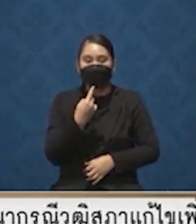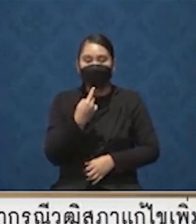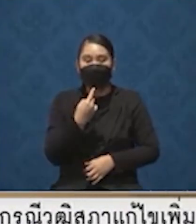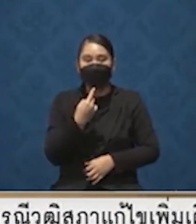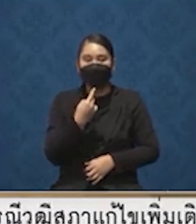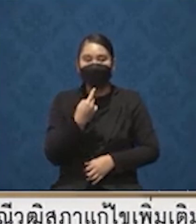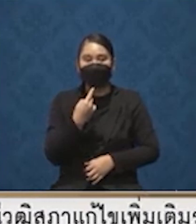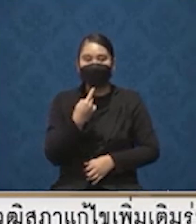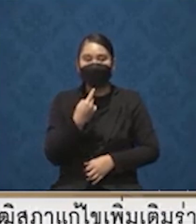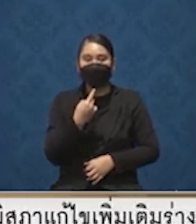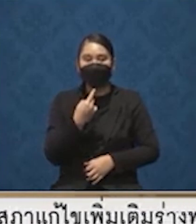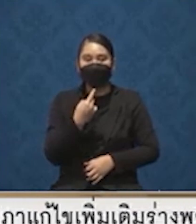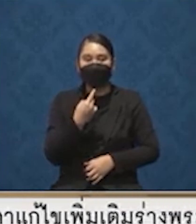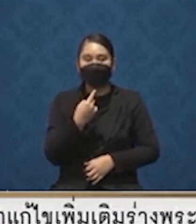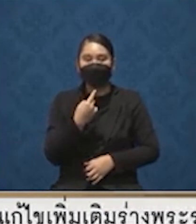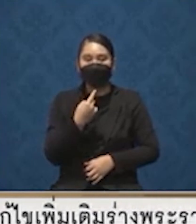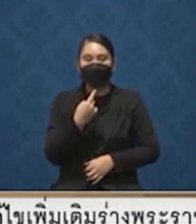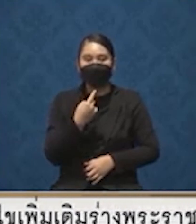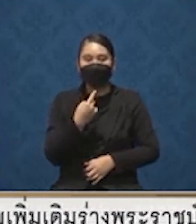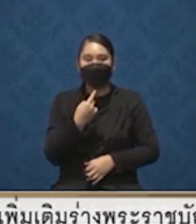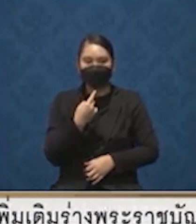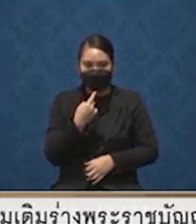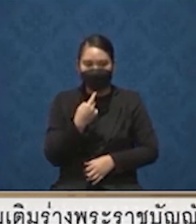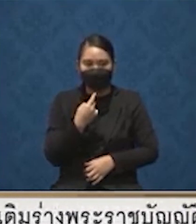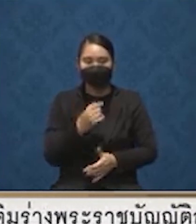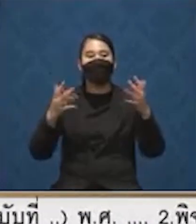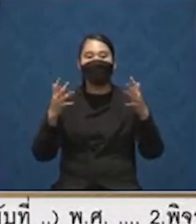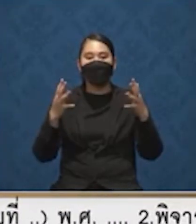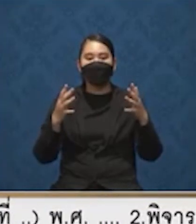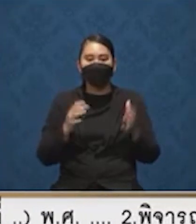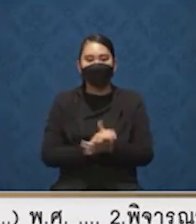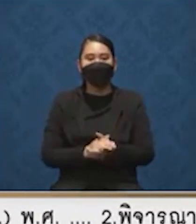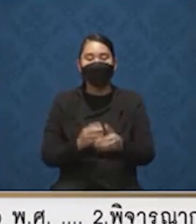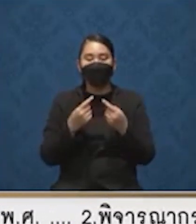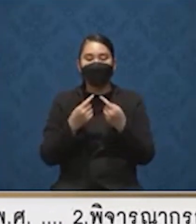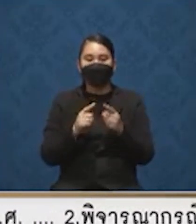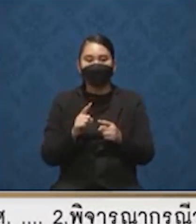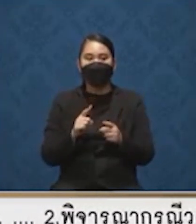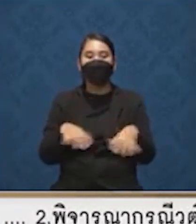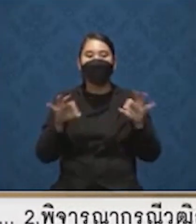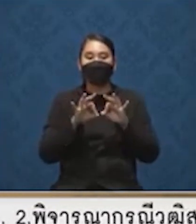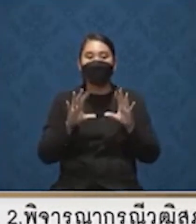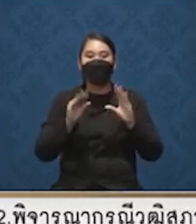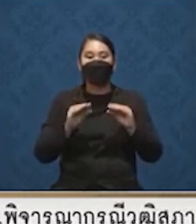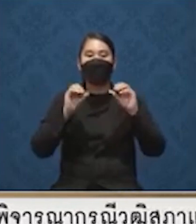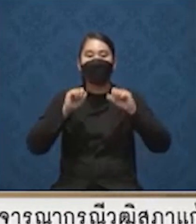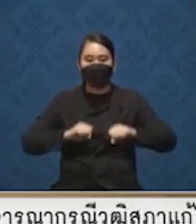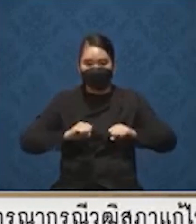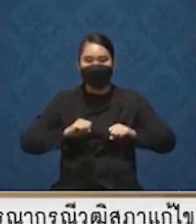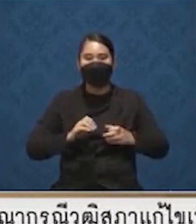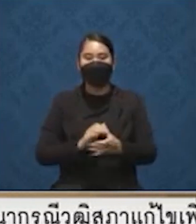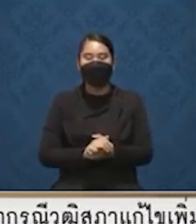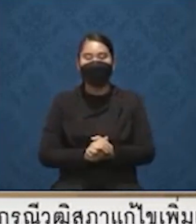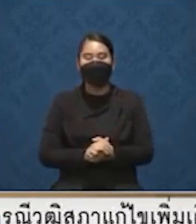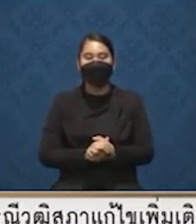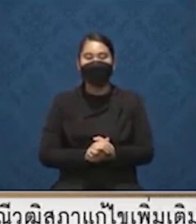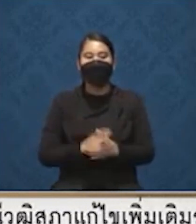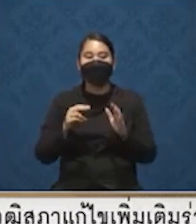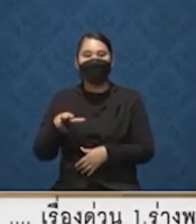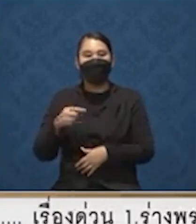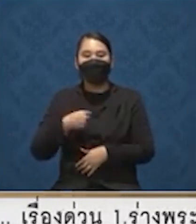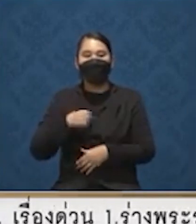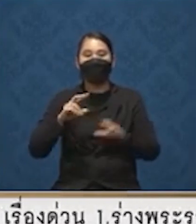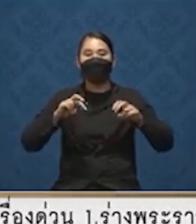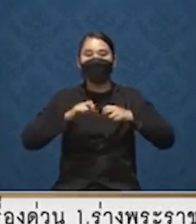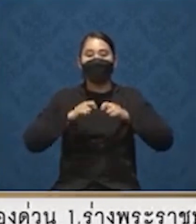โดยเฉพาะเมื่อวาระการพิจารณาร่างกฎหมายทั้งเคยถูกปัดตกทั้งเลื่อนแล้วเลื่อนอีกยังไม่นับการ